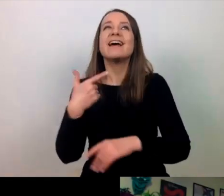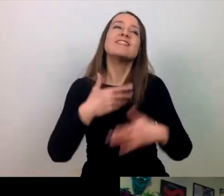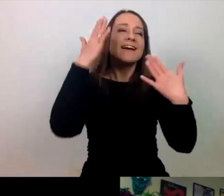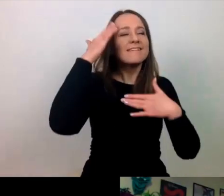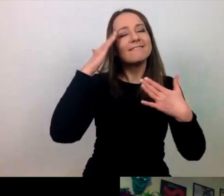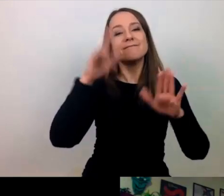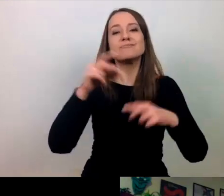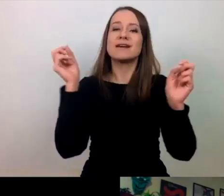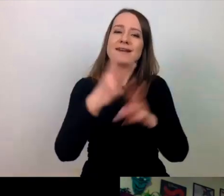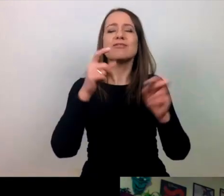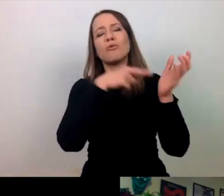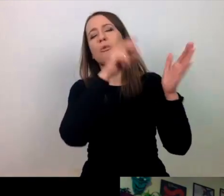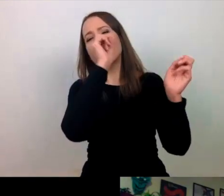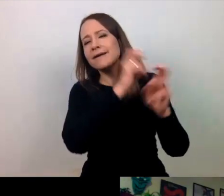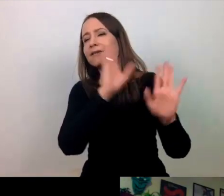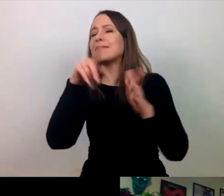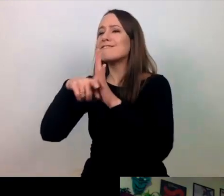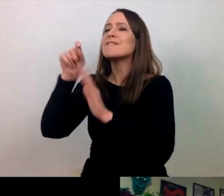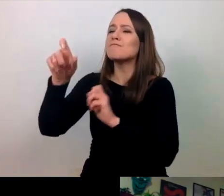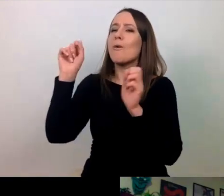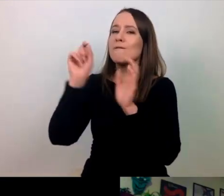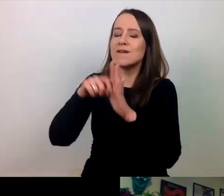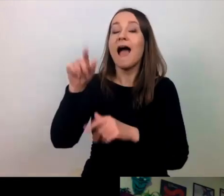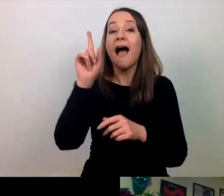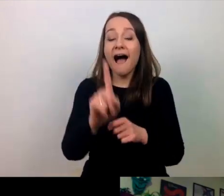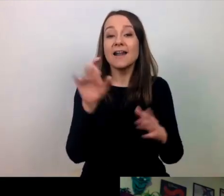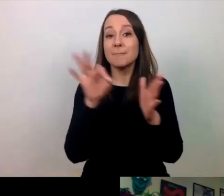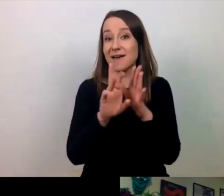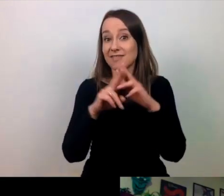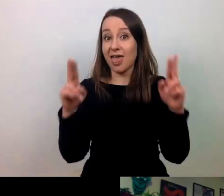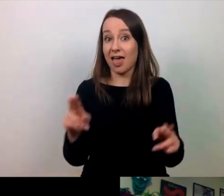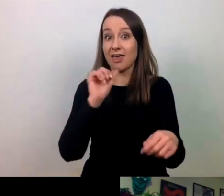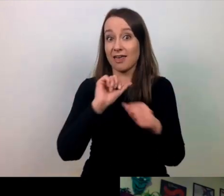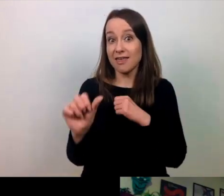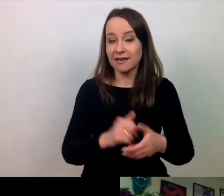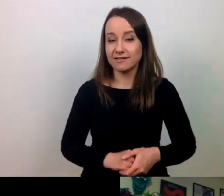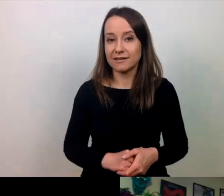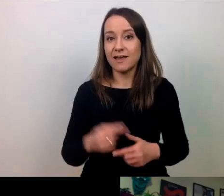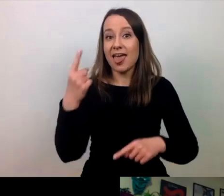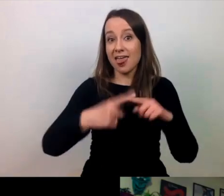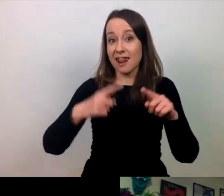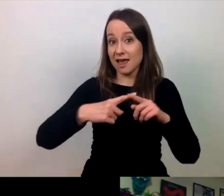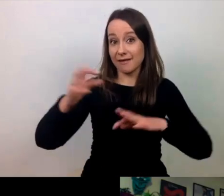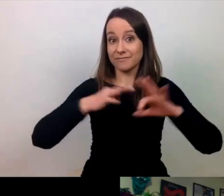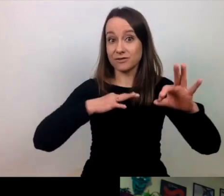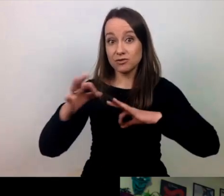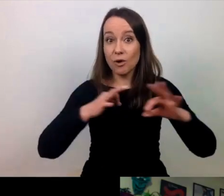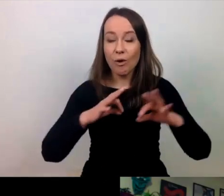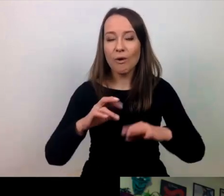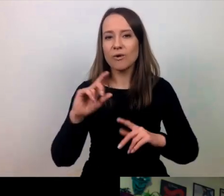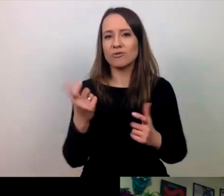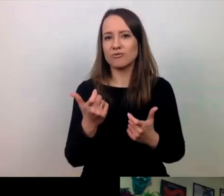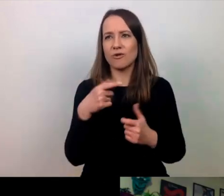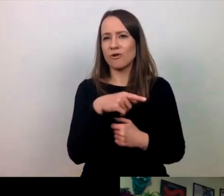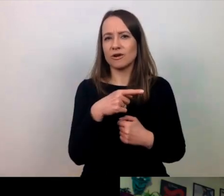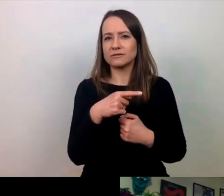Filmy to filmy, możemy zawsze o nich gadać, ale jest taki pewien etap i taki element tej historii, który ciężko jest tak jednoznacznie